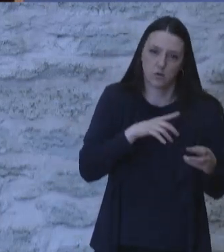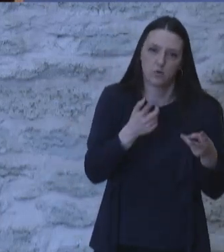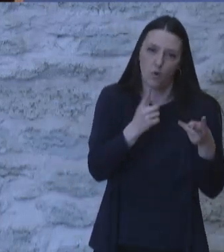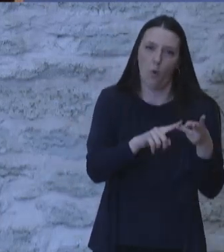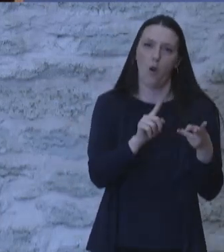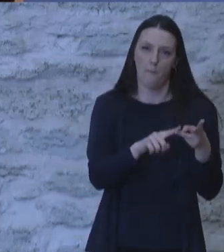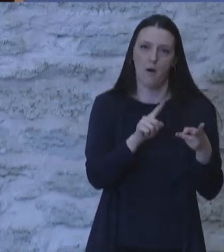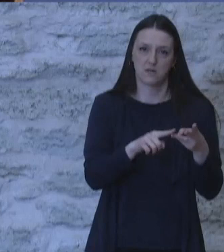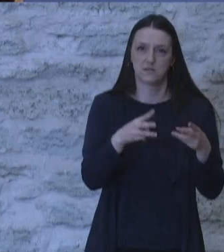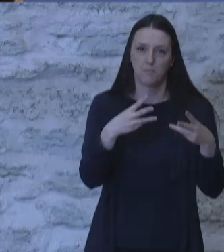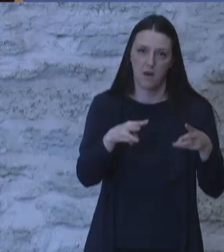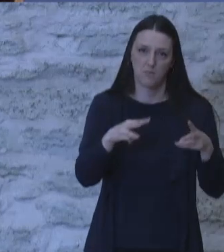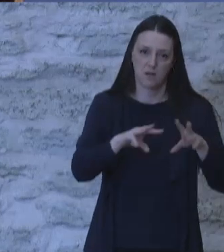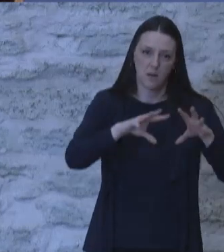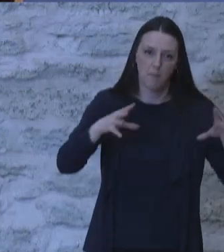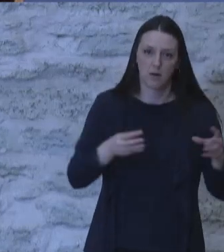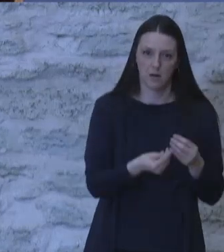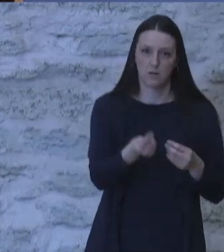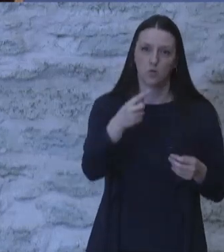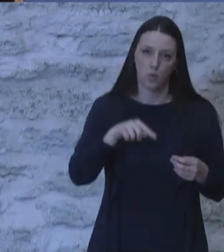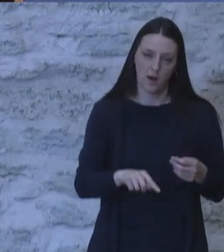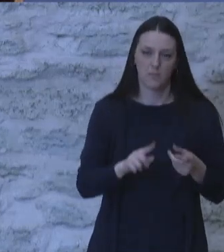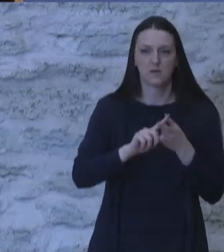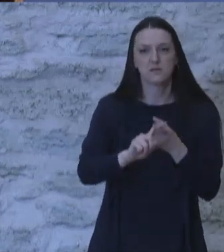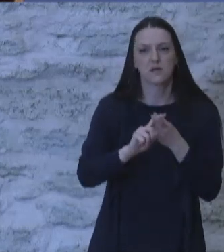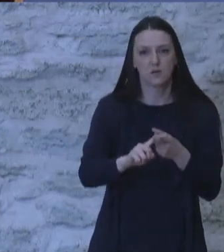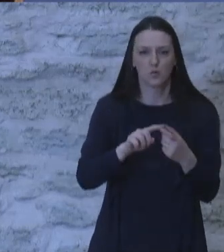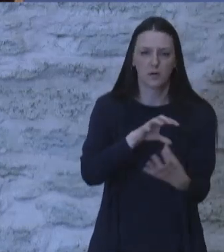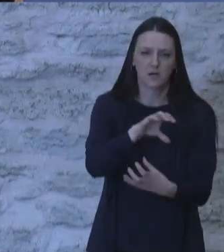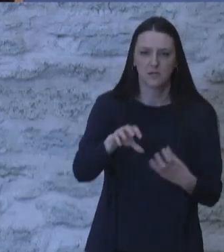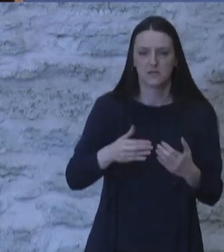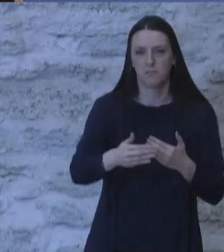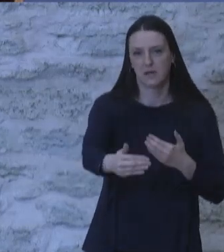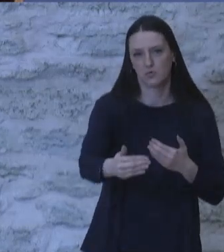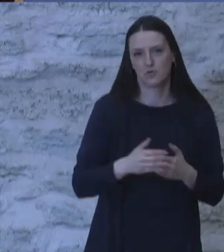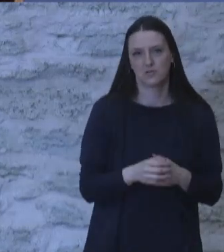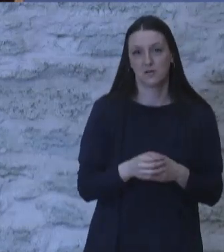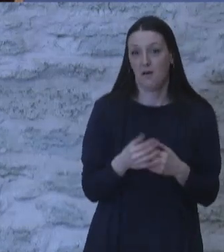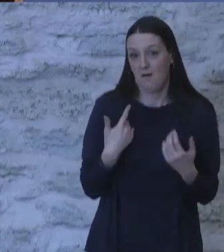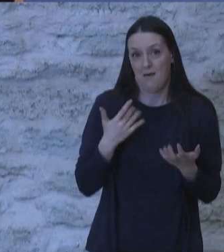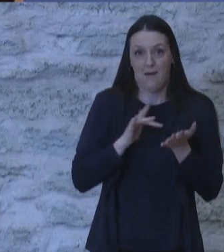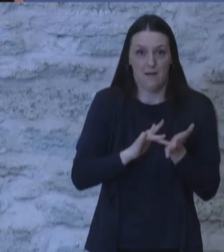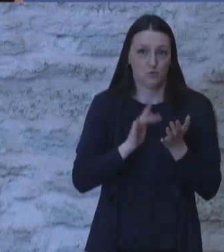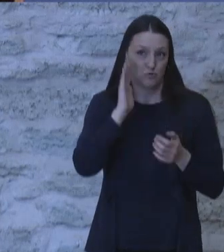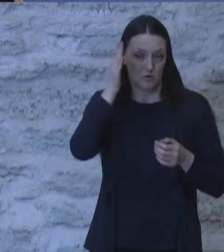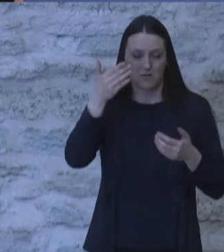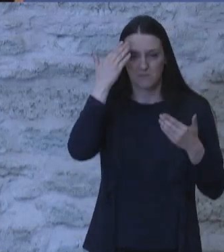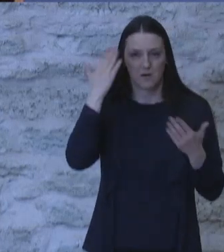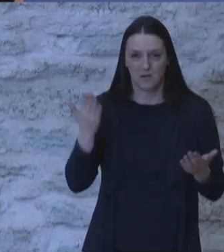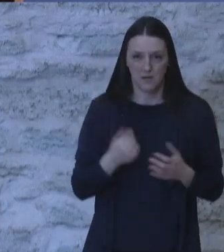loomulikult sõltuvalt kriisipikkusest, mitu seal teel tuleb seda mina täna ennustama, küll valmis ei ole.